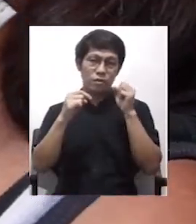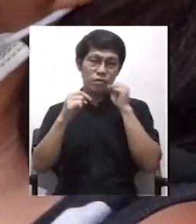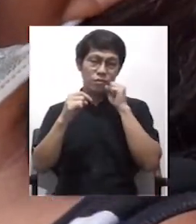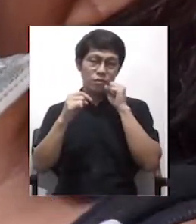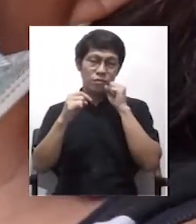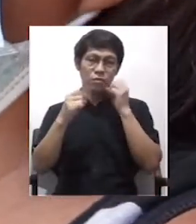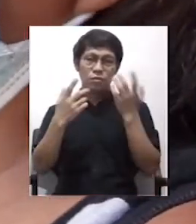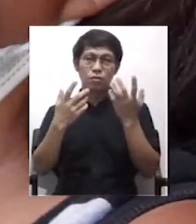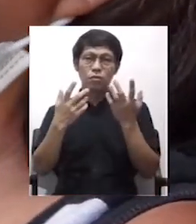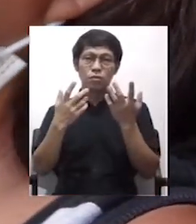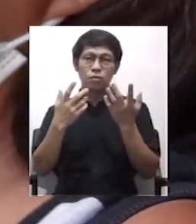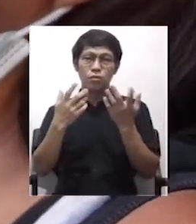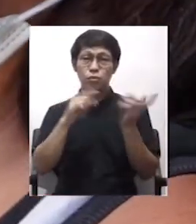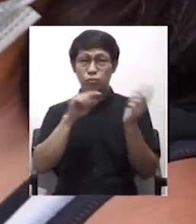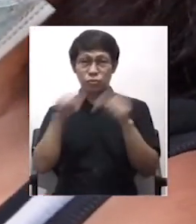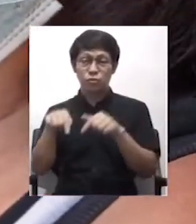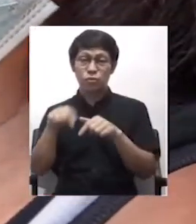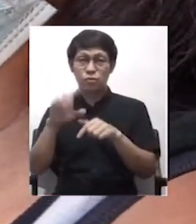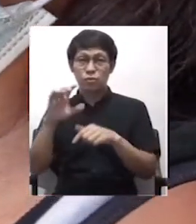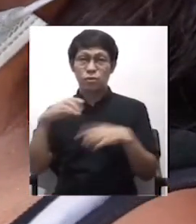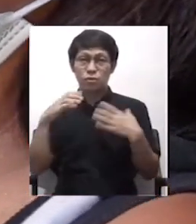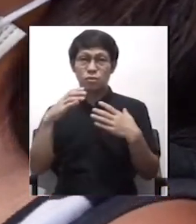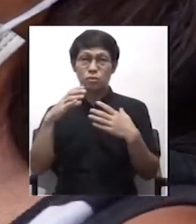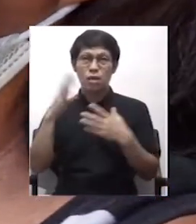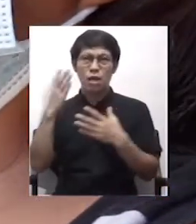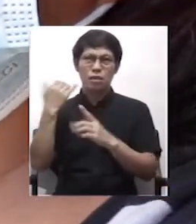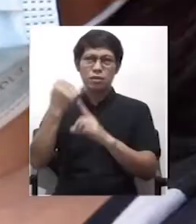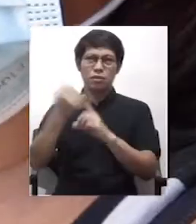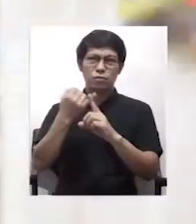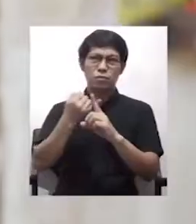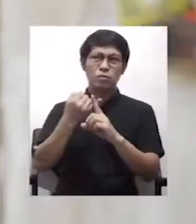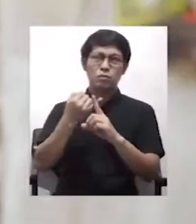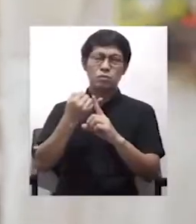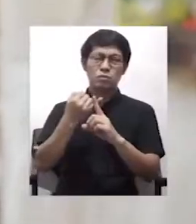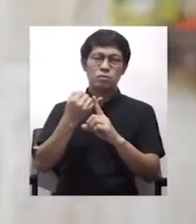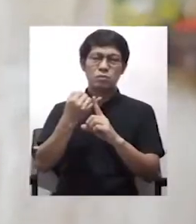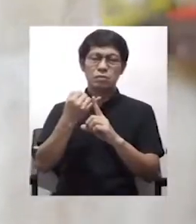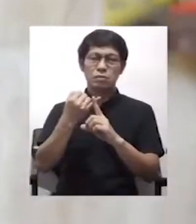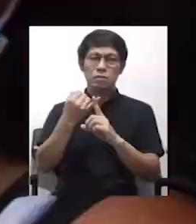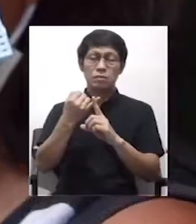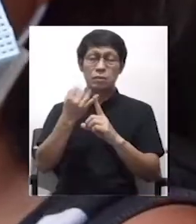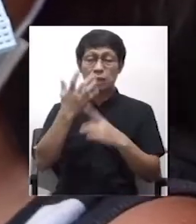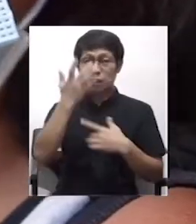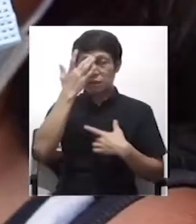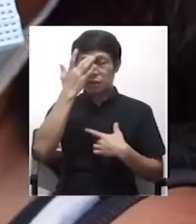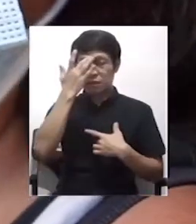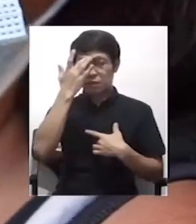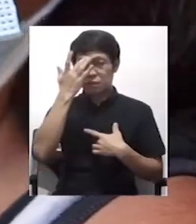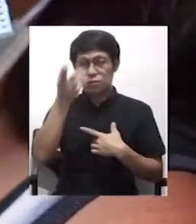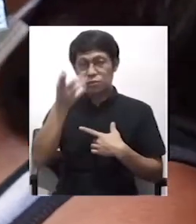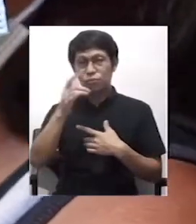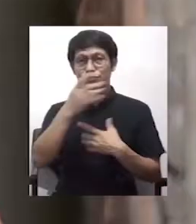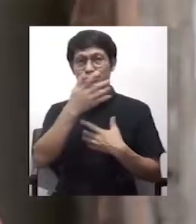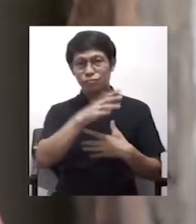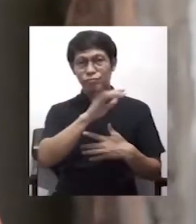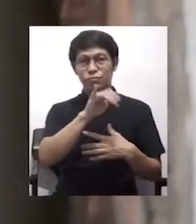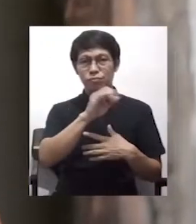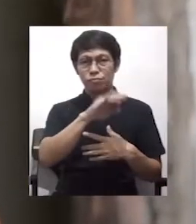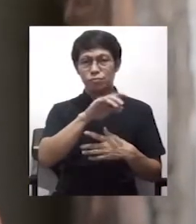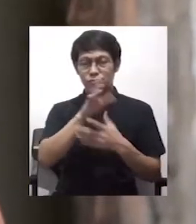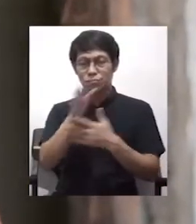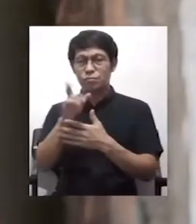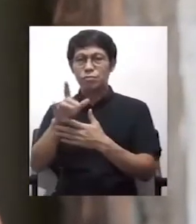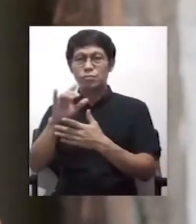Linita Bermundo, bali po nanay ni J.R. Bermundo, girlfriend niya po si Jocelyn San Juan. Sabi